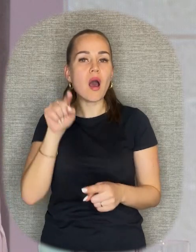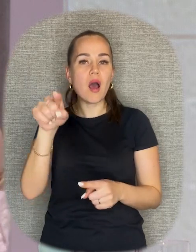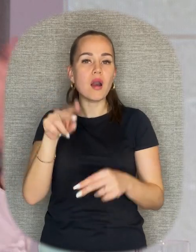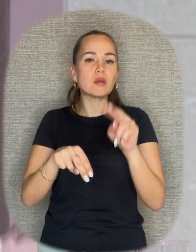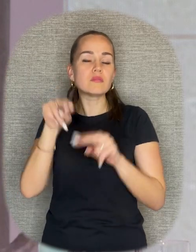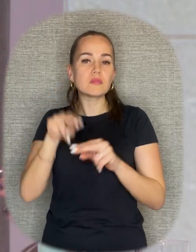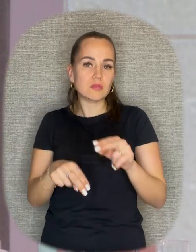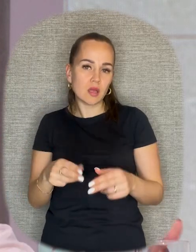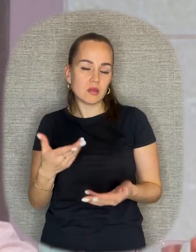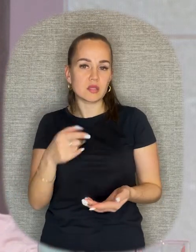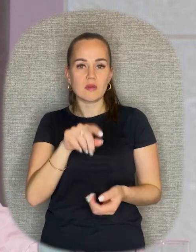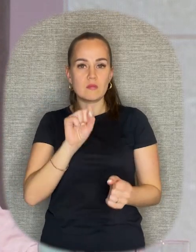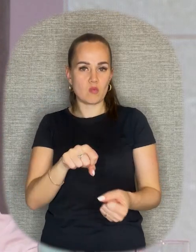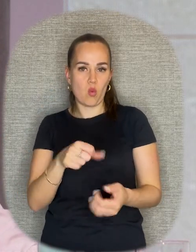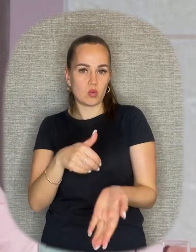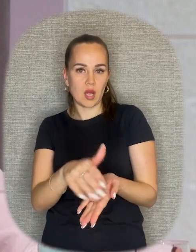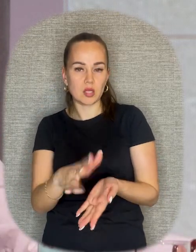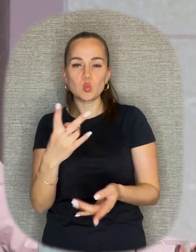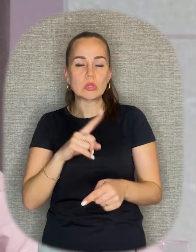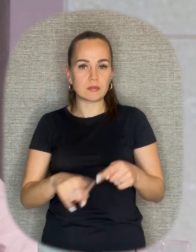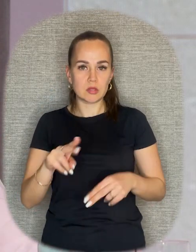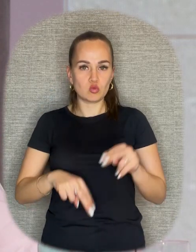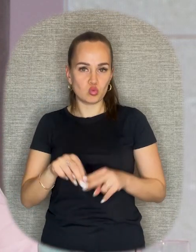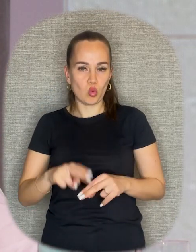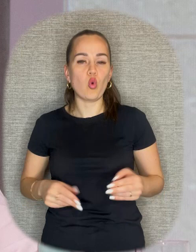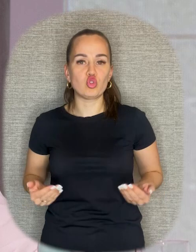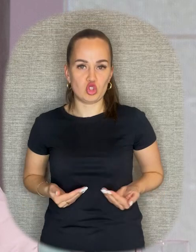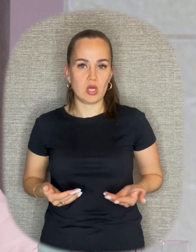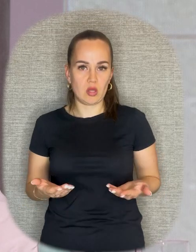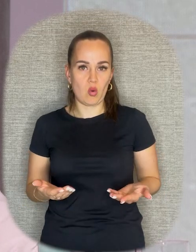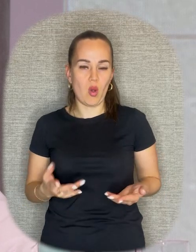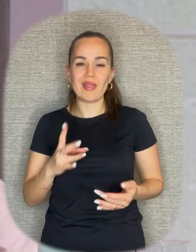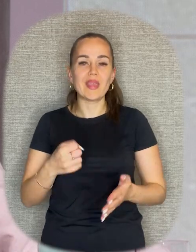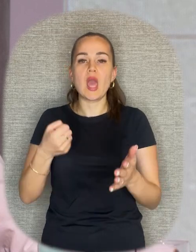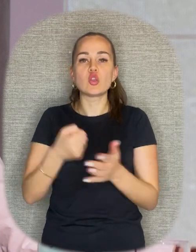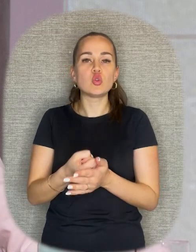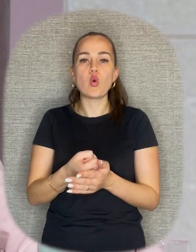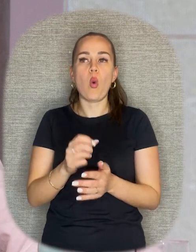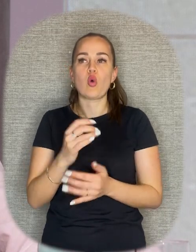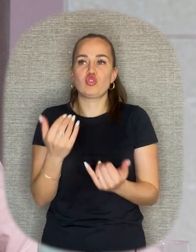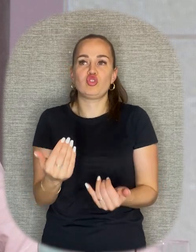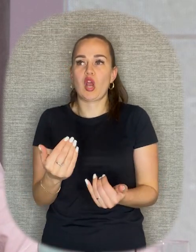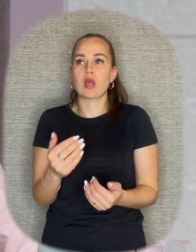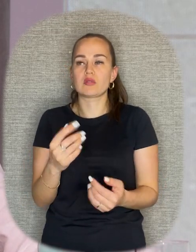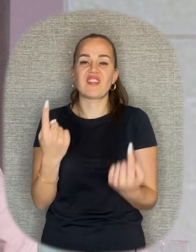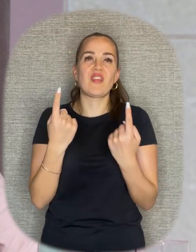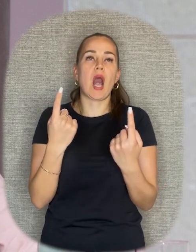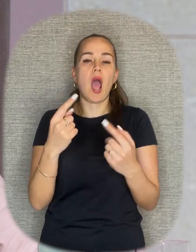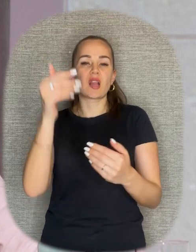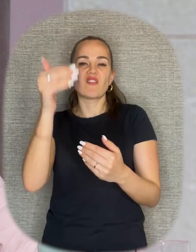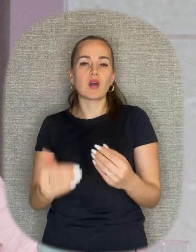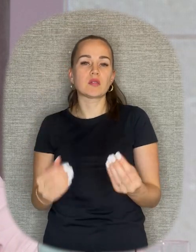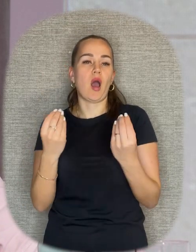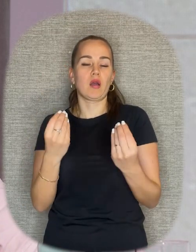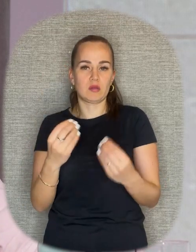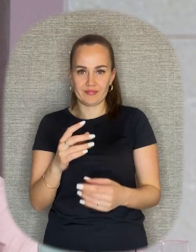другое дело как это видится уже при при реальной при реальном строительстве То есть когда нужно быстро строить жильё то конечно уже